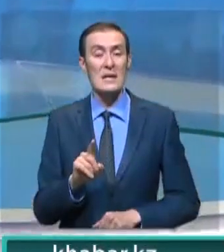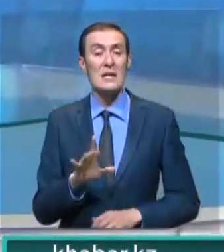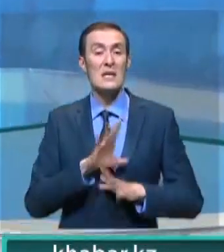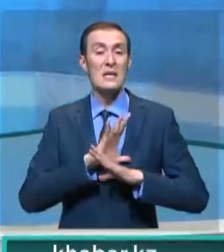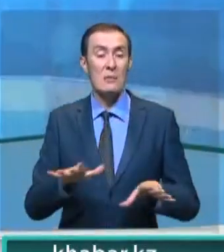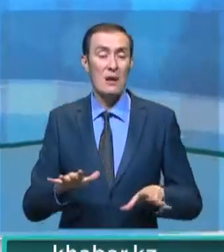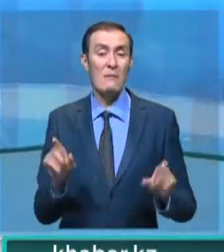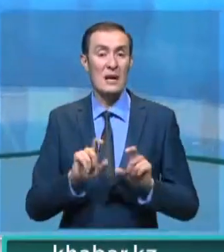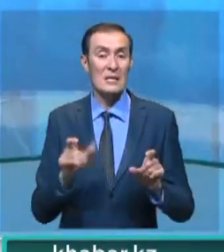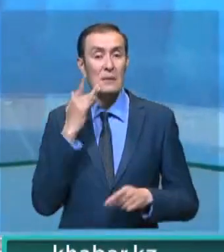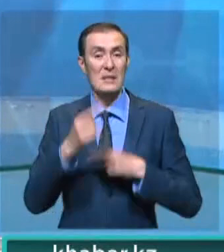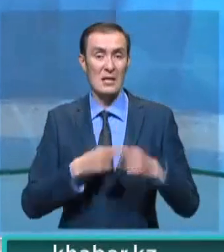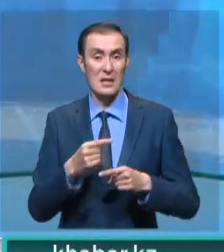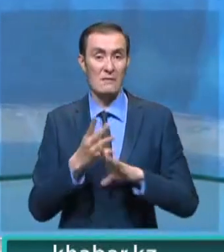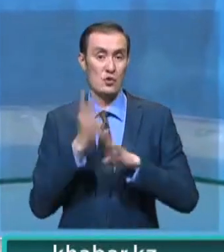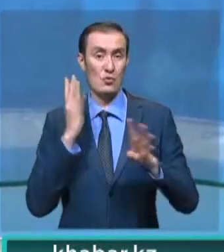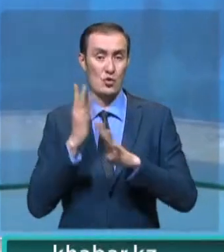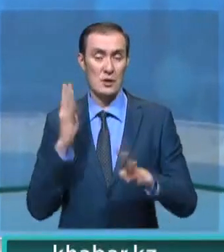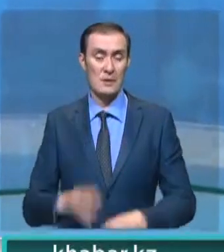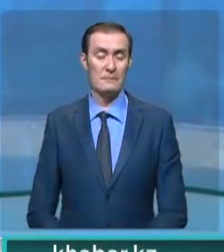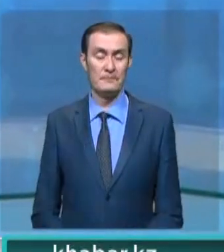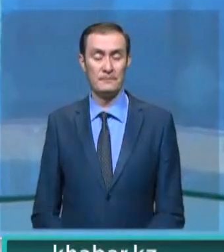избавить соцмагазины от постоянного штурма.